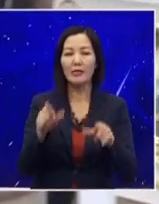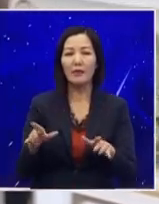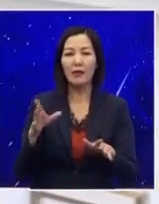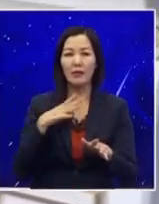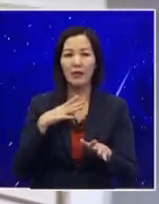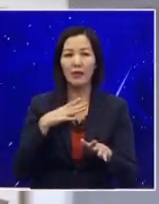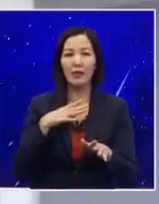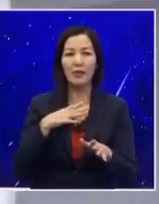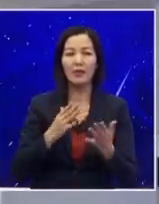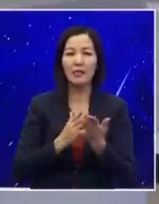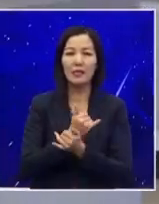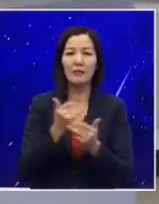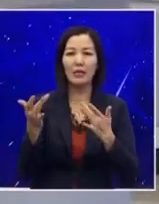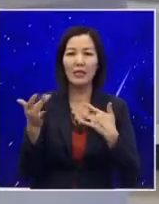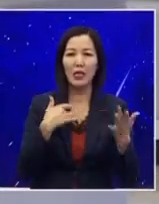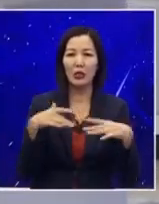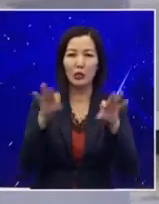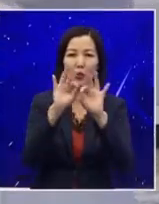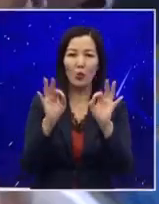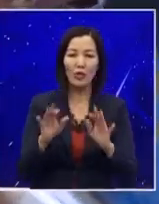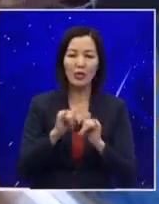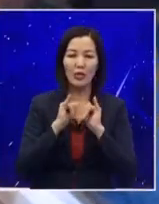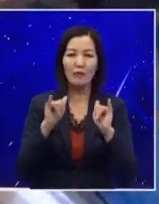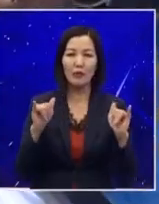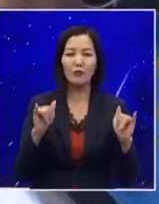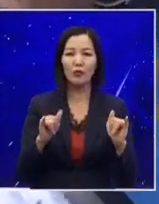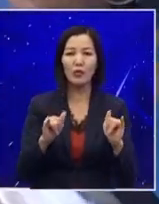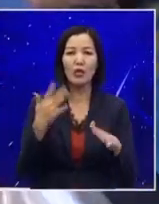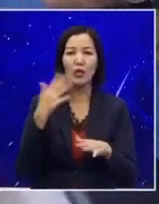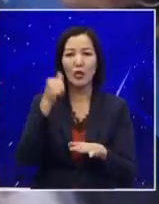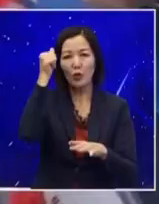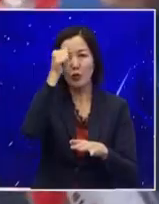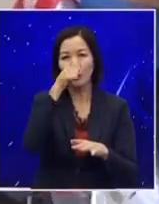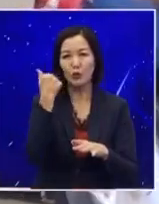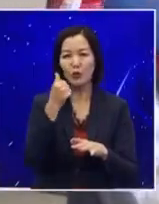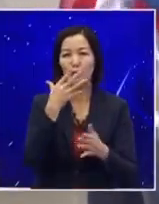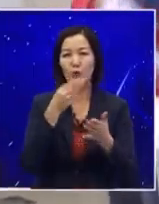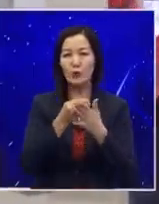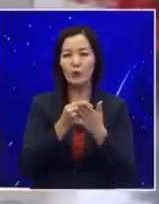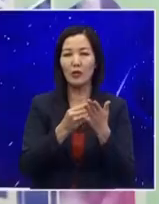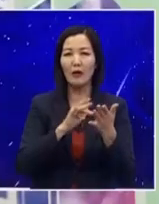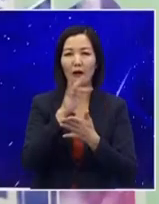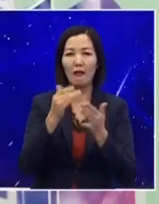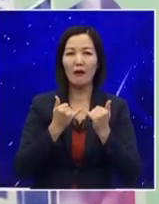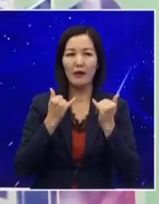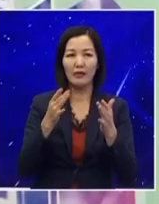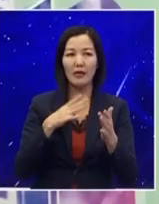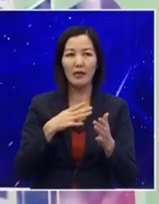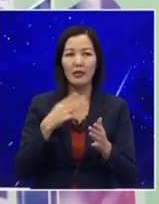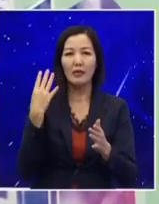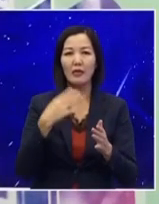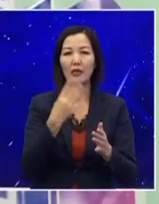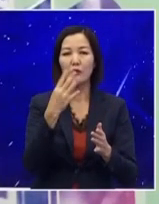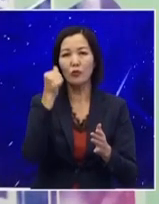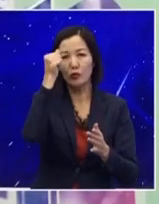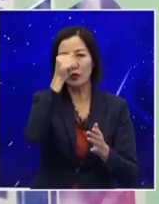бастап қызмет етіп, төл өнерді өрістетіп келеді. Жарты жыл ғұмырын осы қалаға арнапты. 44-ші жыл